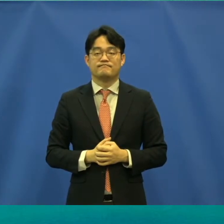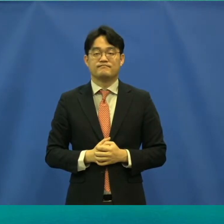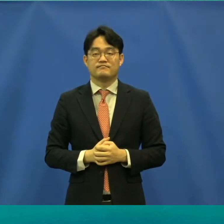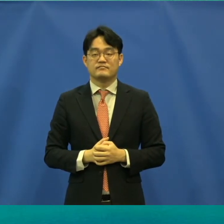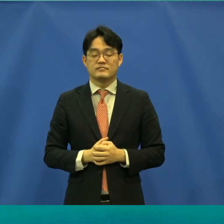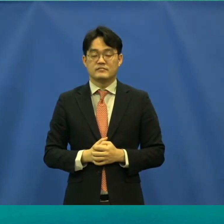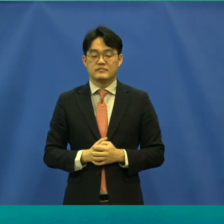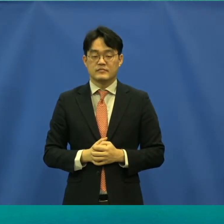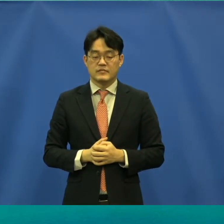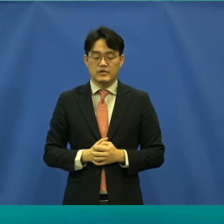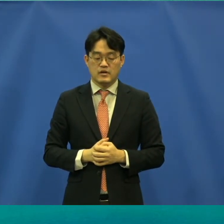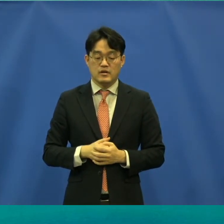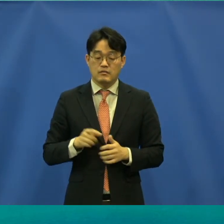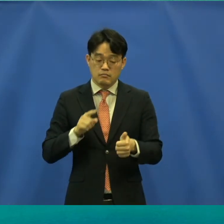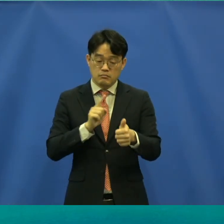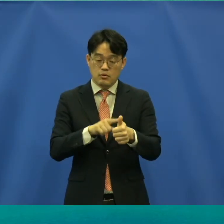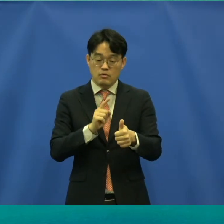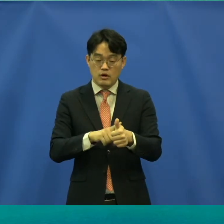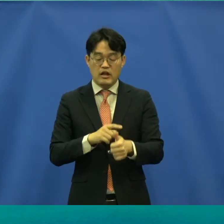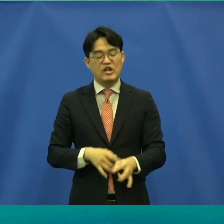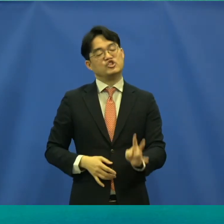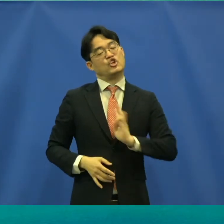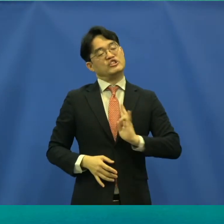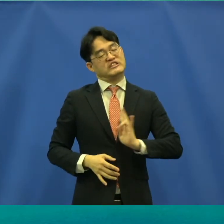선지자라는 직함은 중요하지 않습니다.